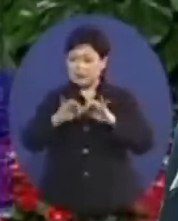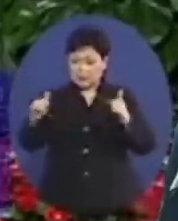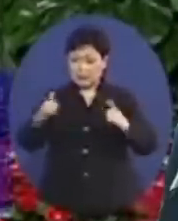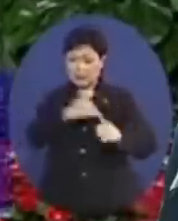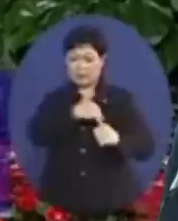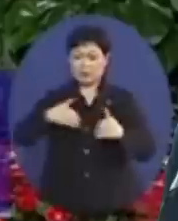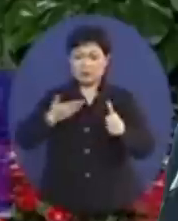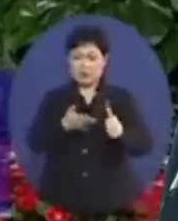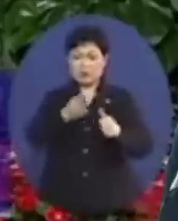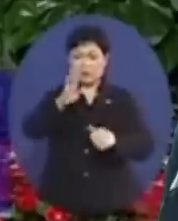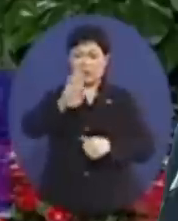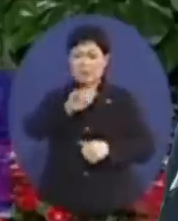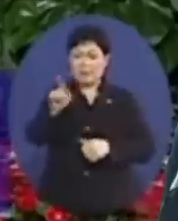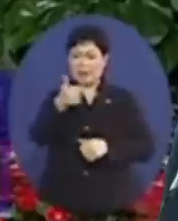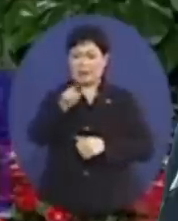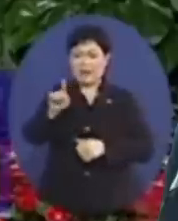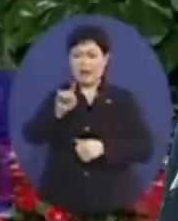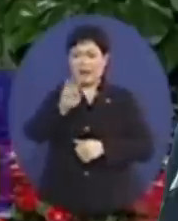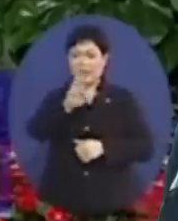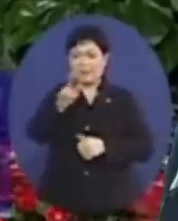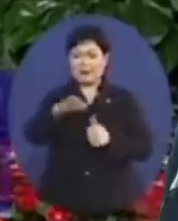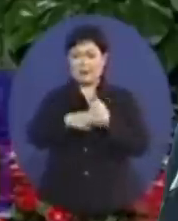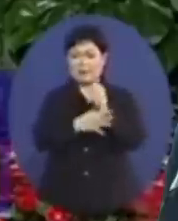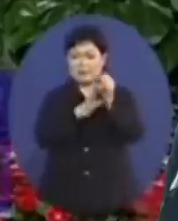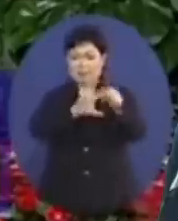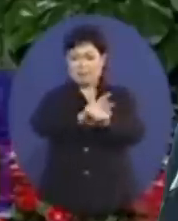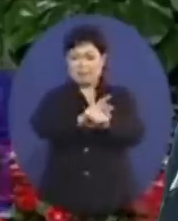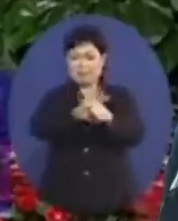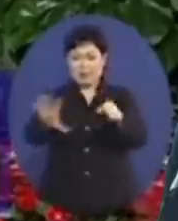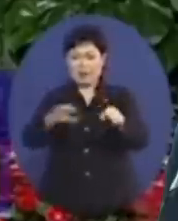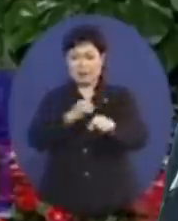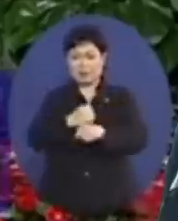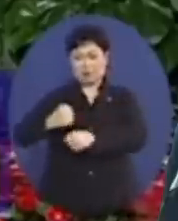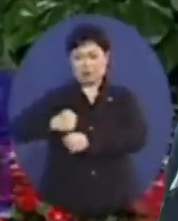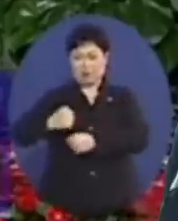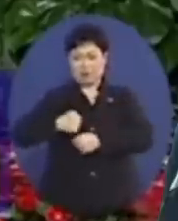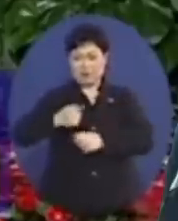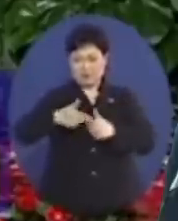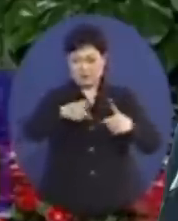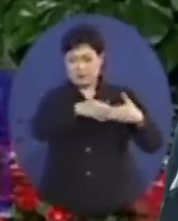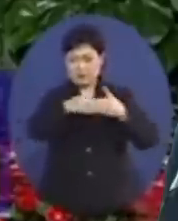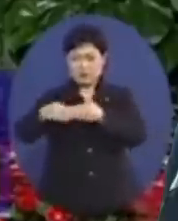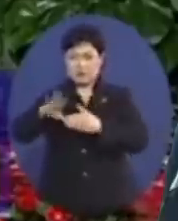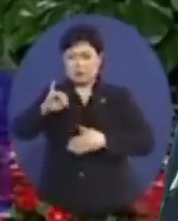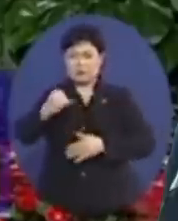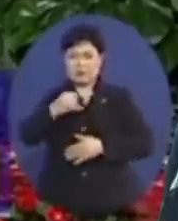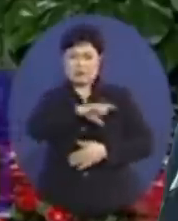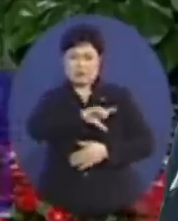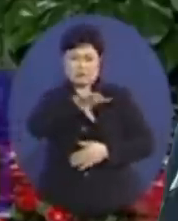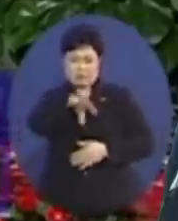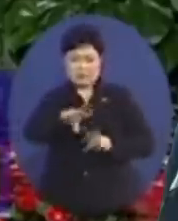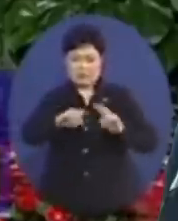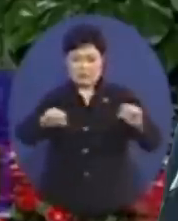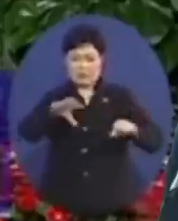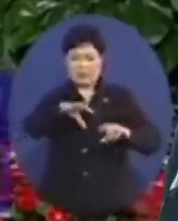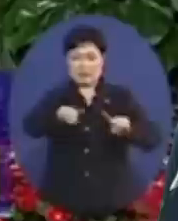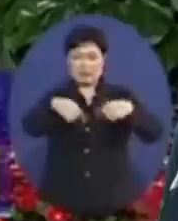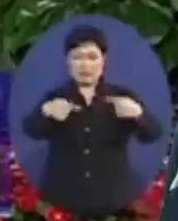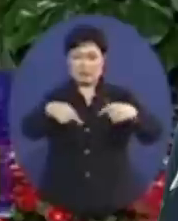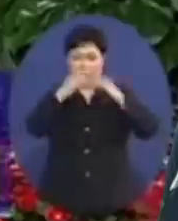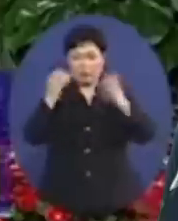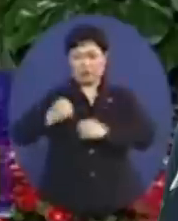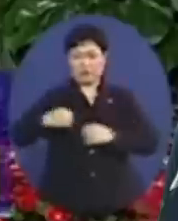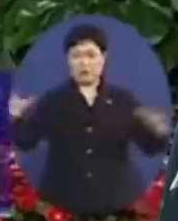박게 넘겨주니라. 군인들이 예수를 끌고 브라이오 드리오라는 뜰 안으로 들어가서 온 군대를 모으고